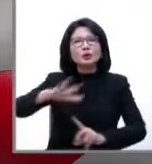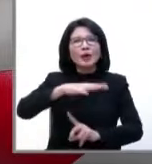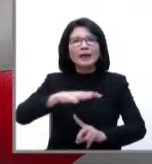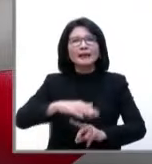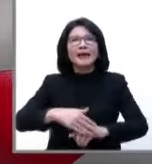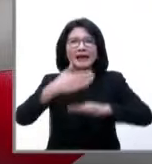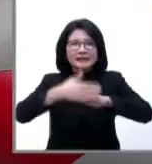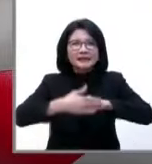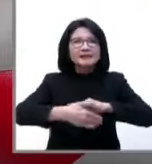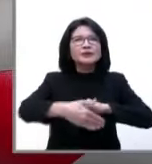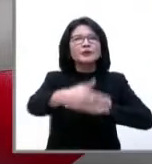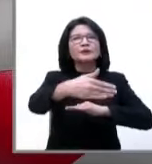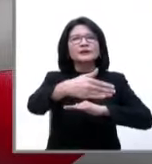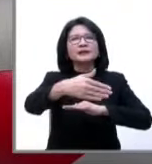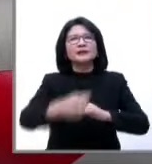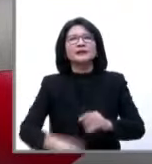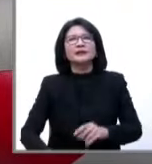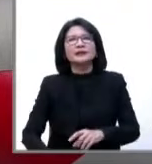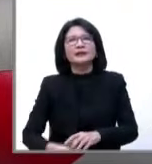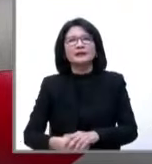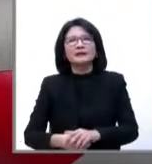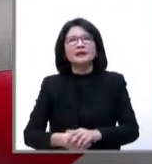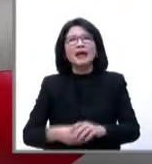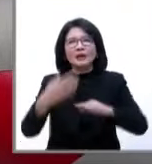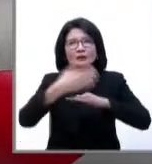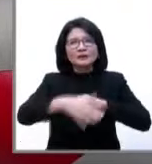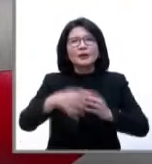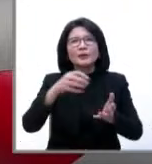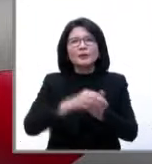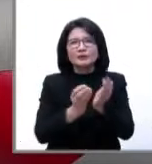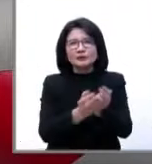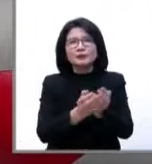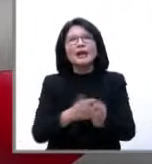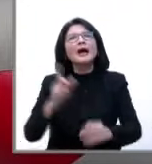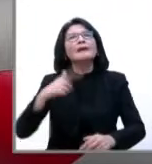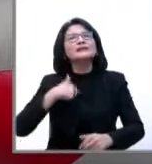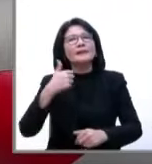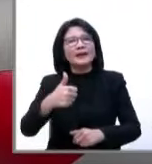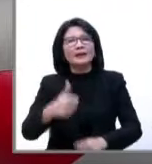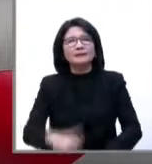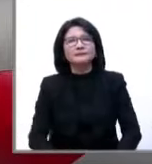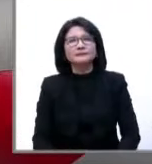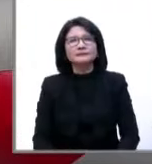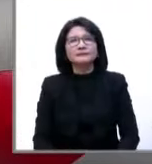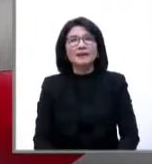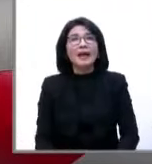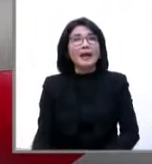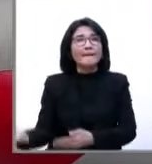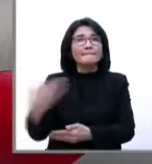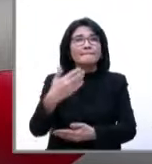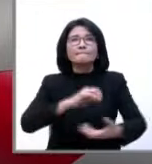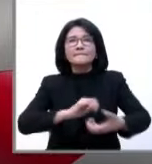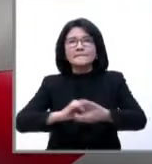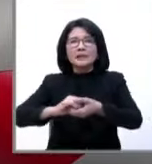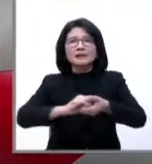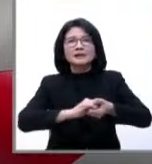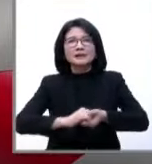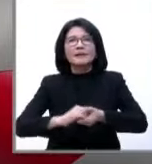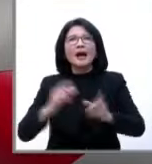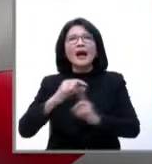sustainability report bisa tersajikan dengan baik dan pastikan menggandeng